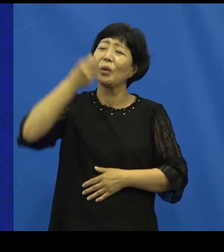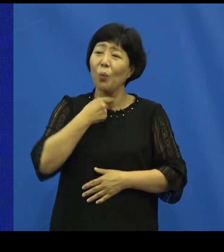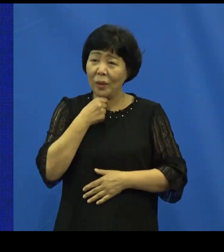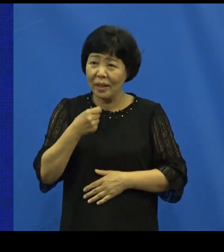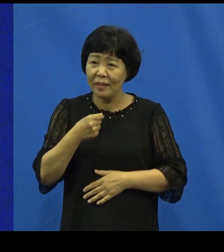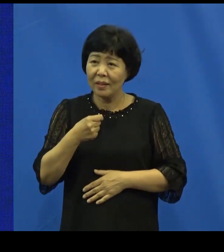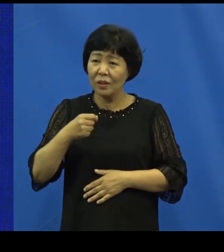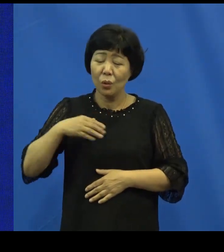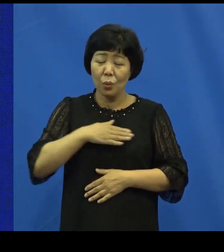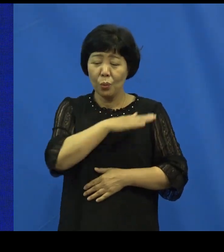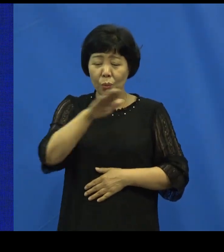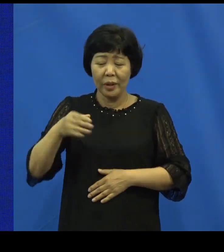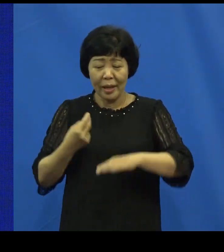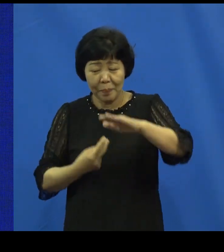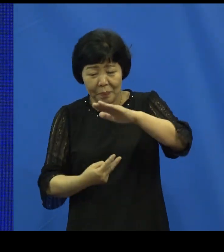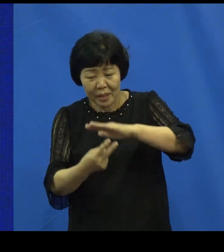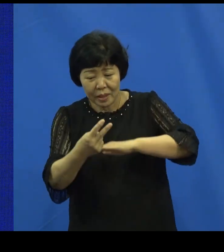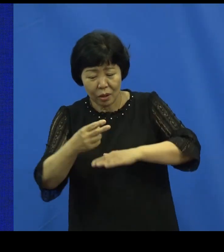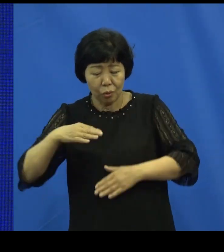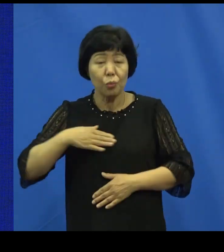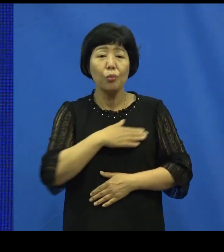비전이 되면요,